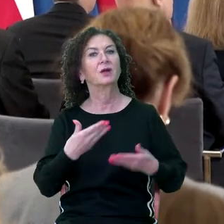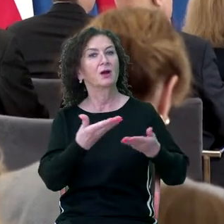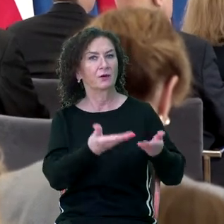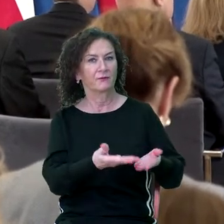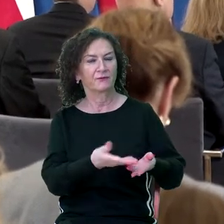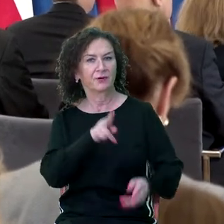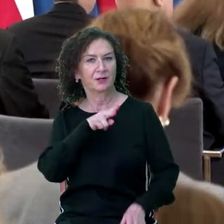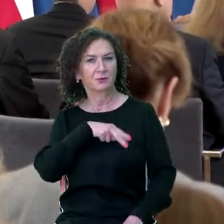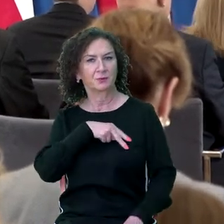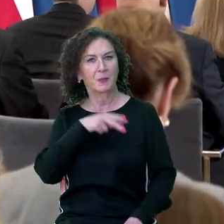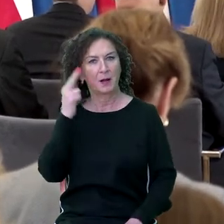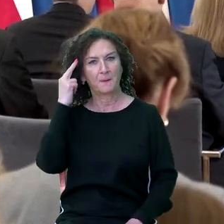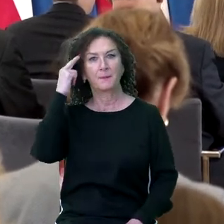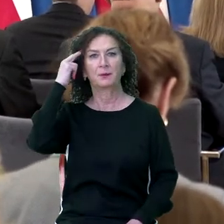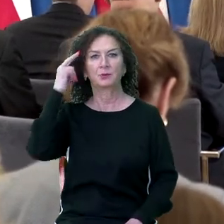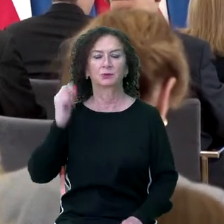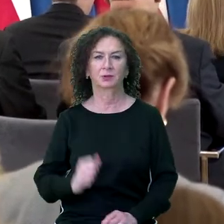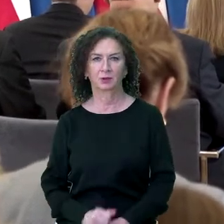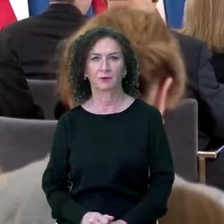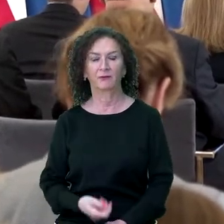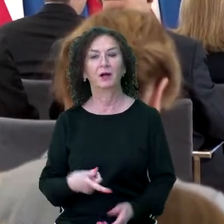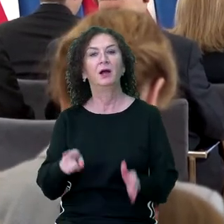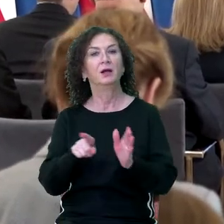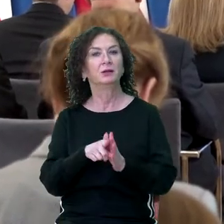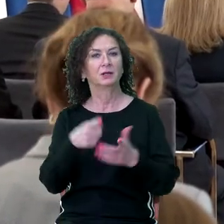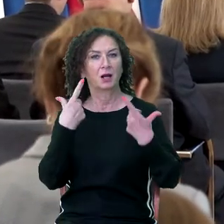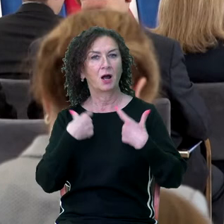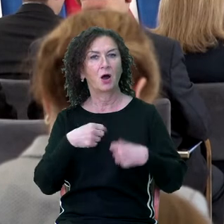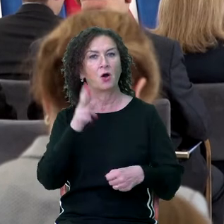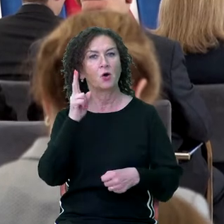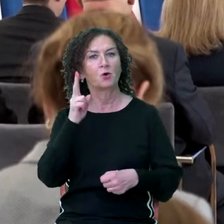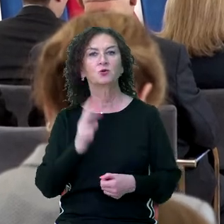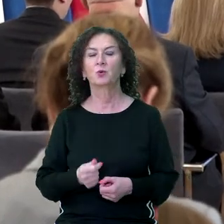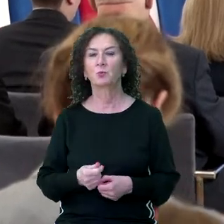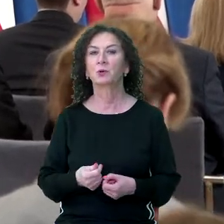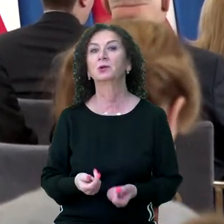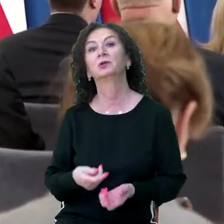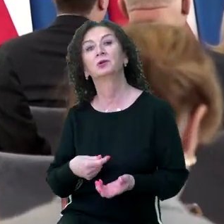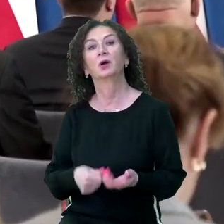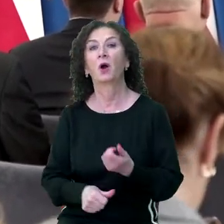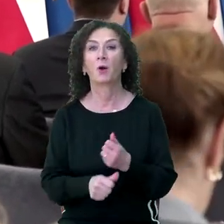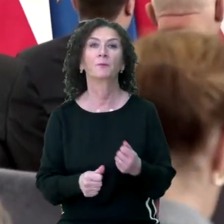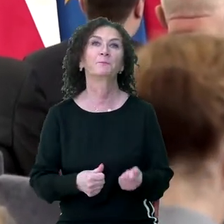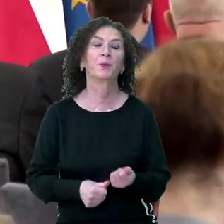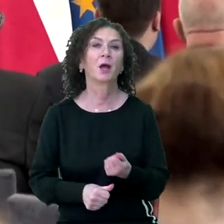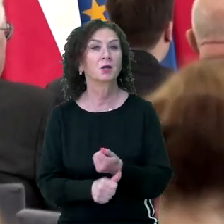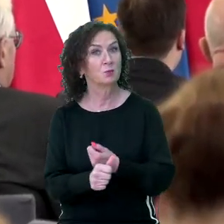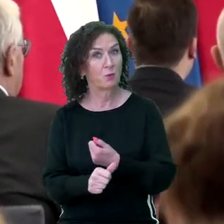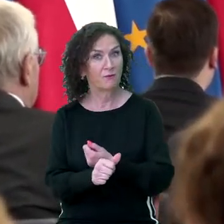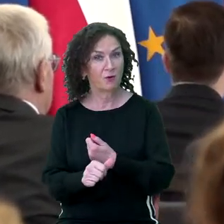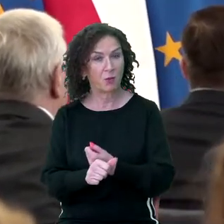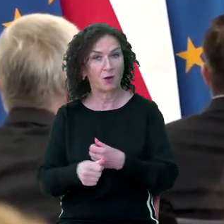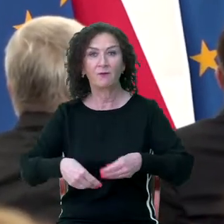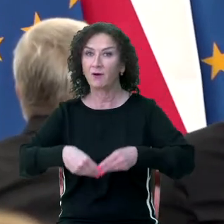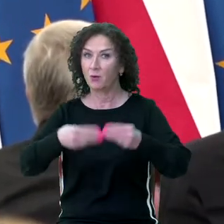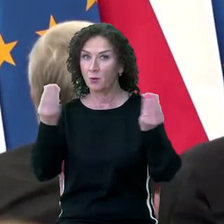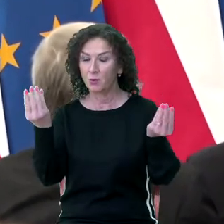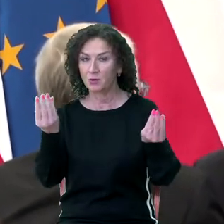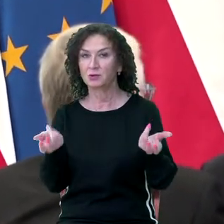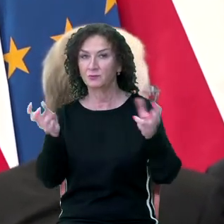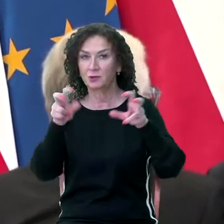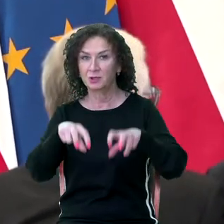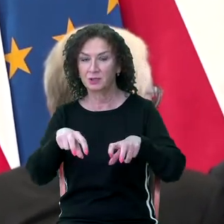medale wyróżnionym, którzy przyczynili się do stworzenia i rozwoju profesjonalnej administracji. Zapraszam serdecznie,